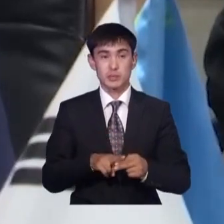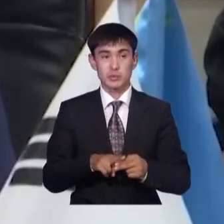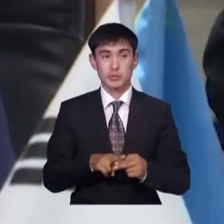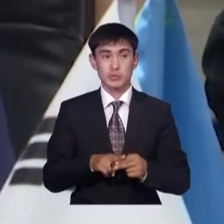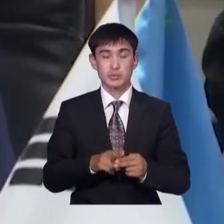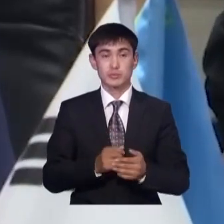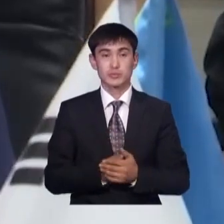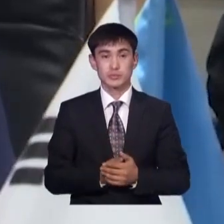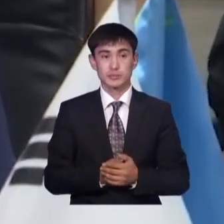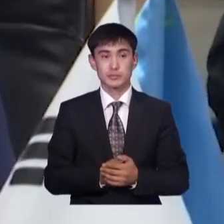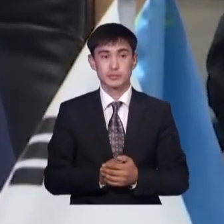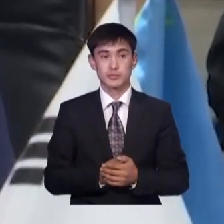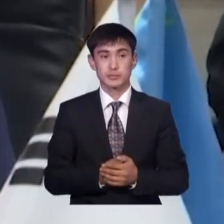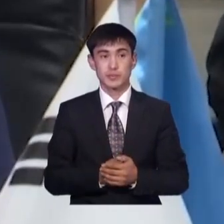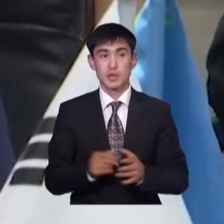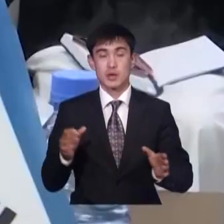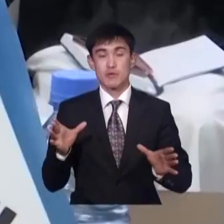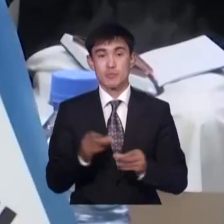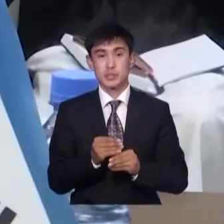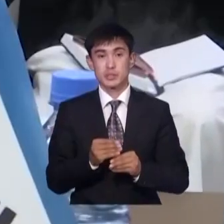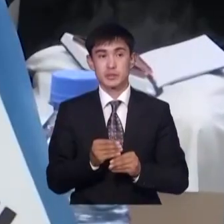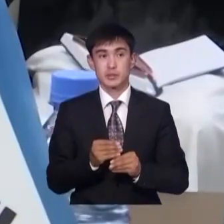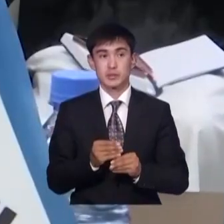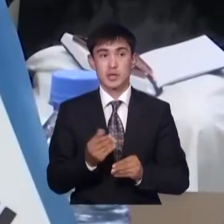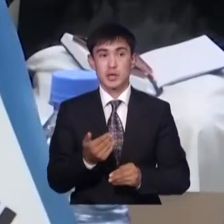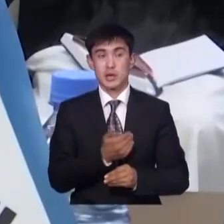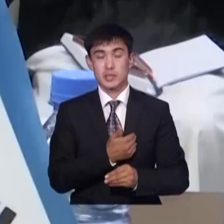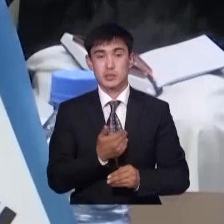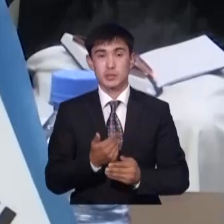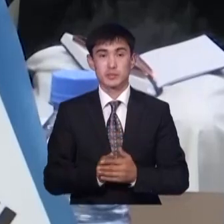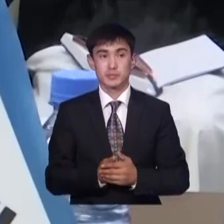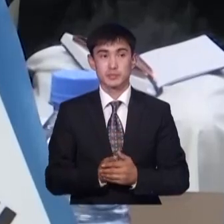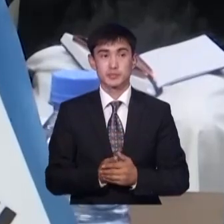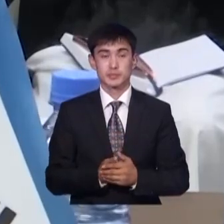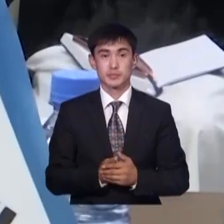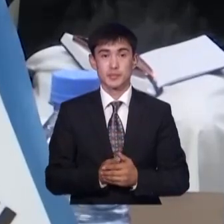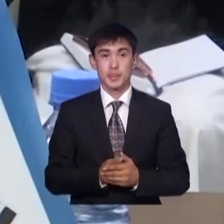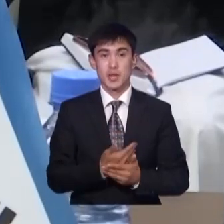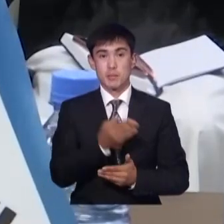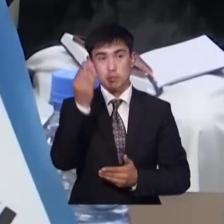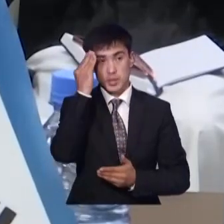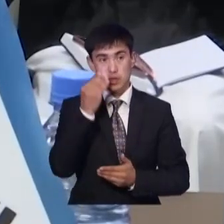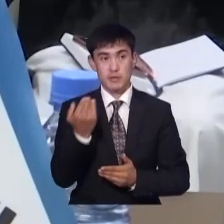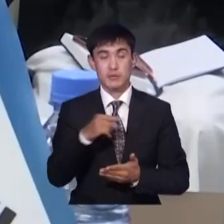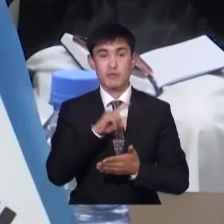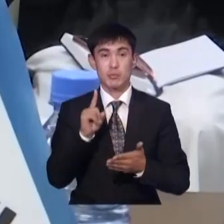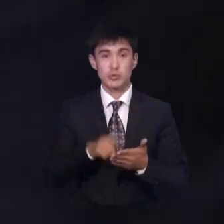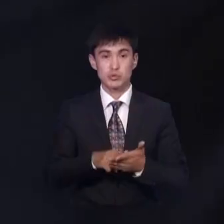но не системно. Поэтому хотел бы мнение в этом